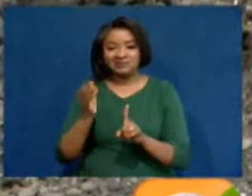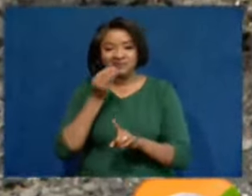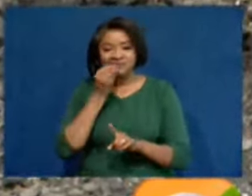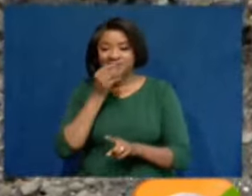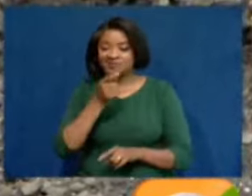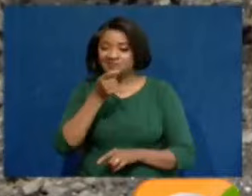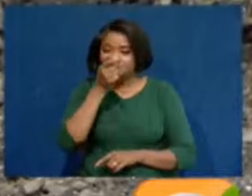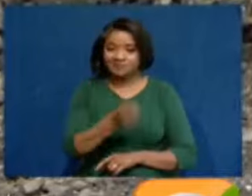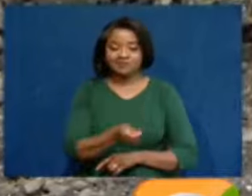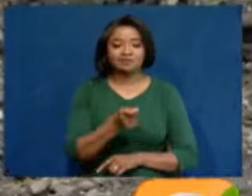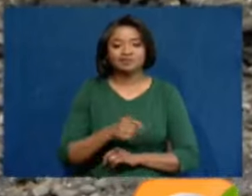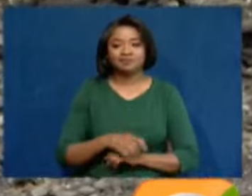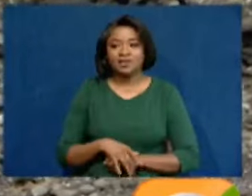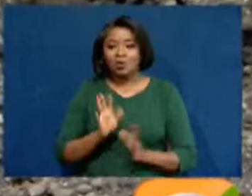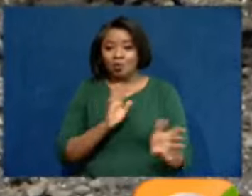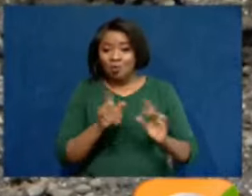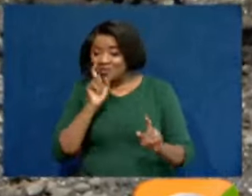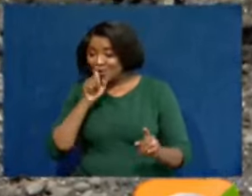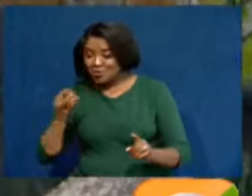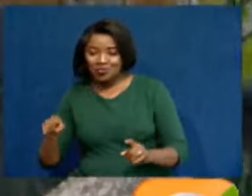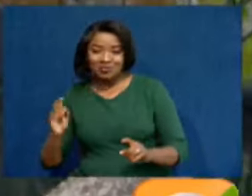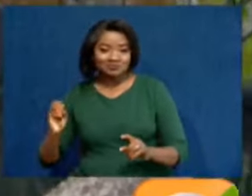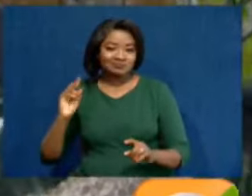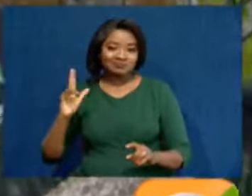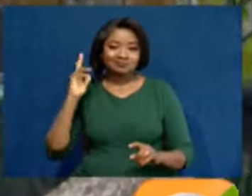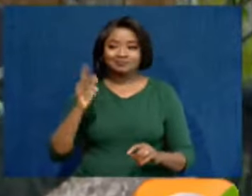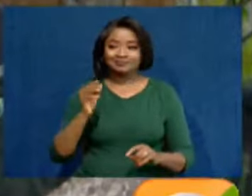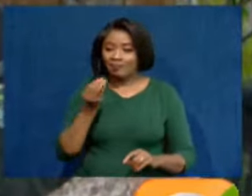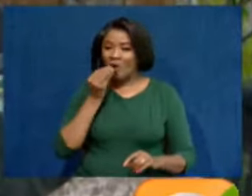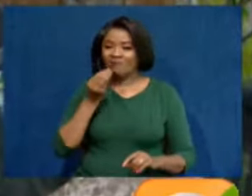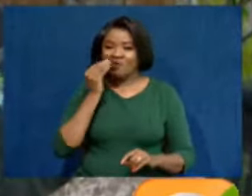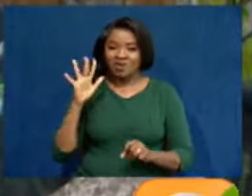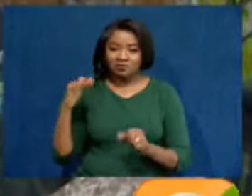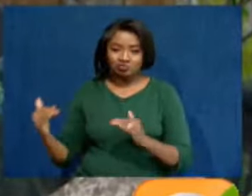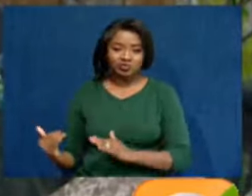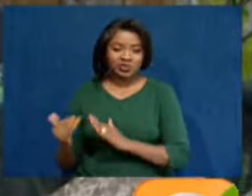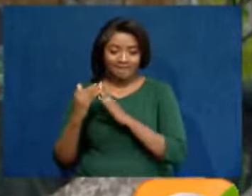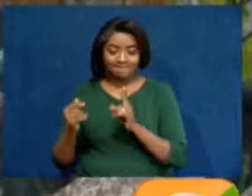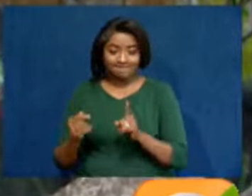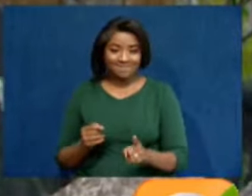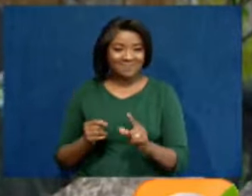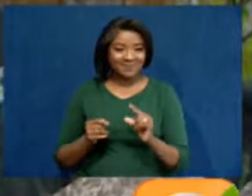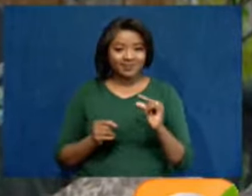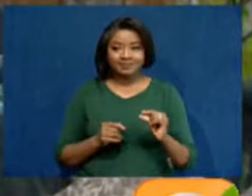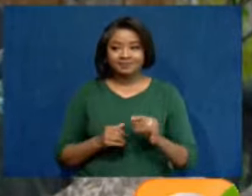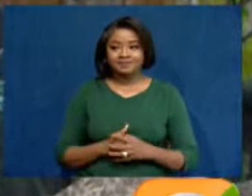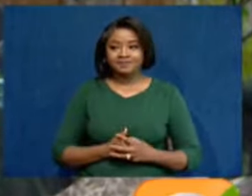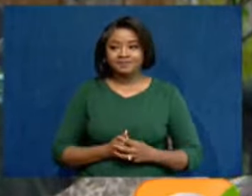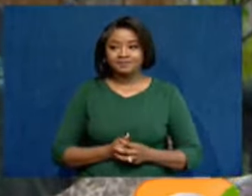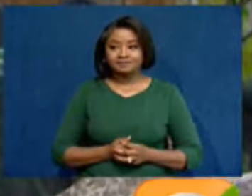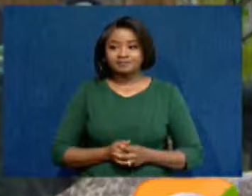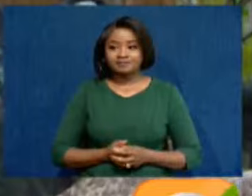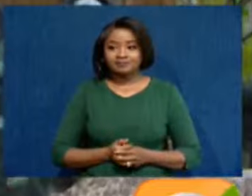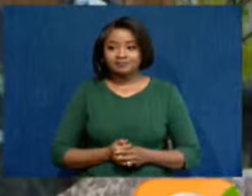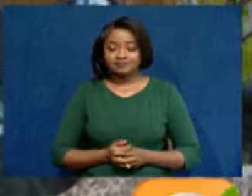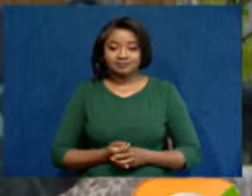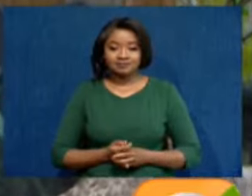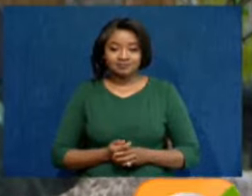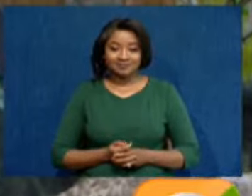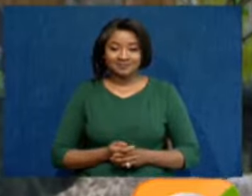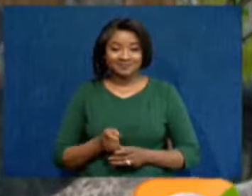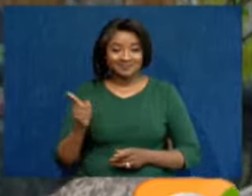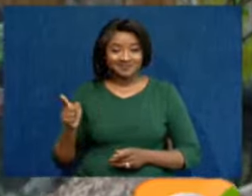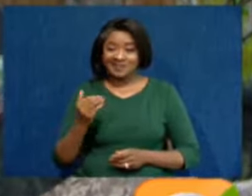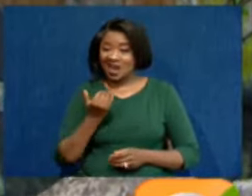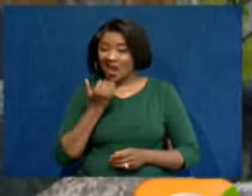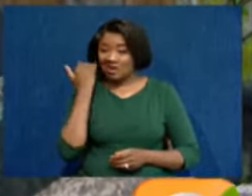imemwezesha Shamir kupunguza gharama zake. Then you can compare the price wise, hii iko better kuliko kuku. Kuku ina